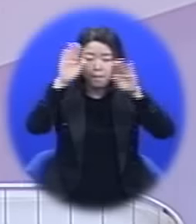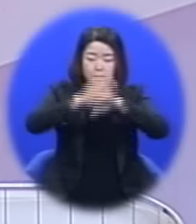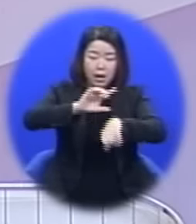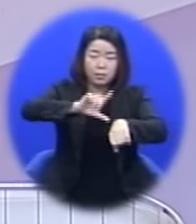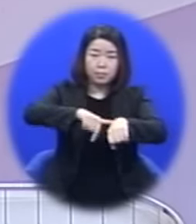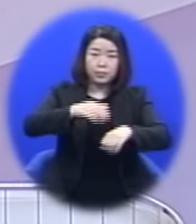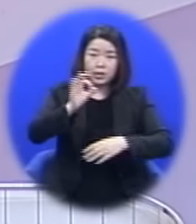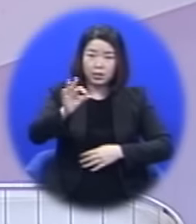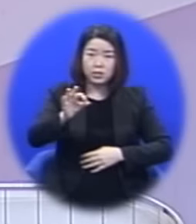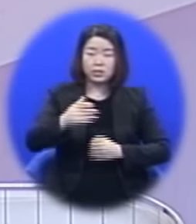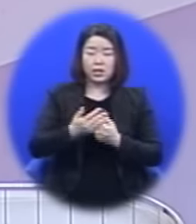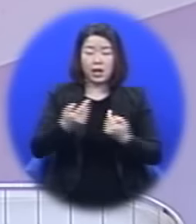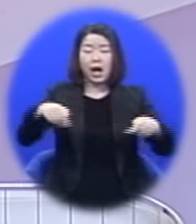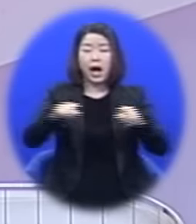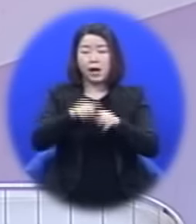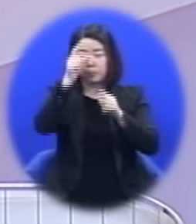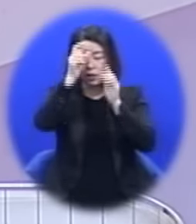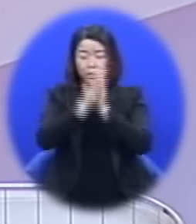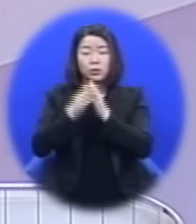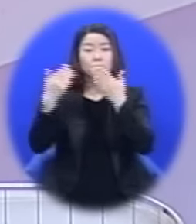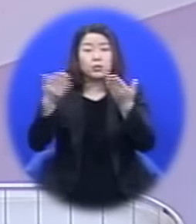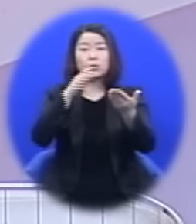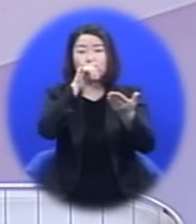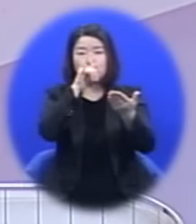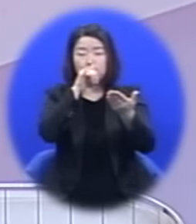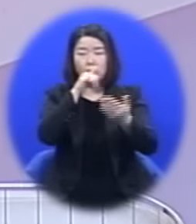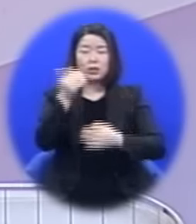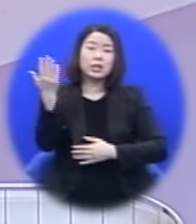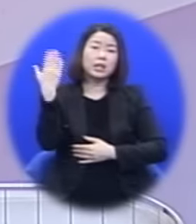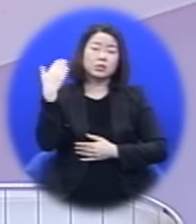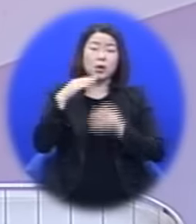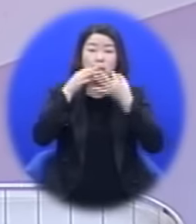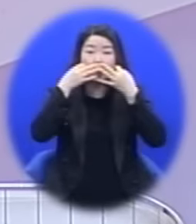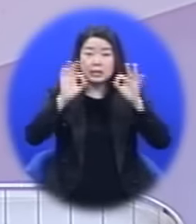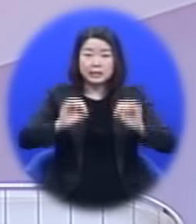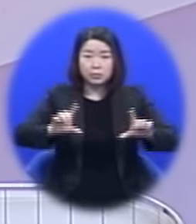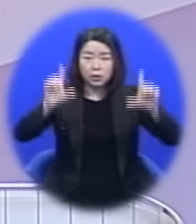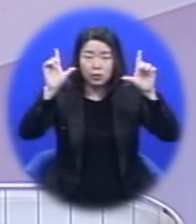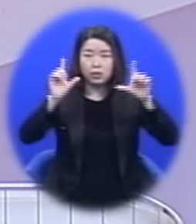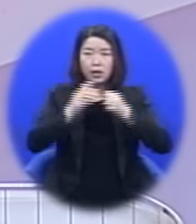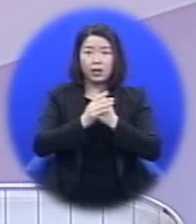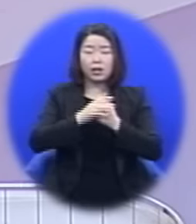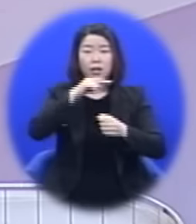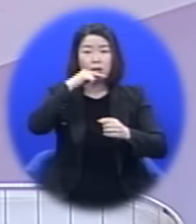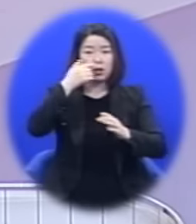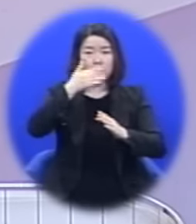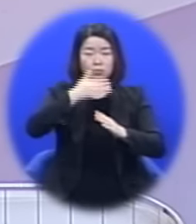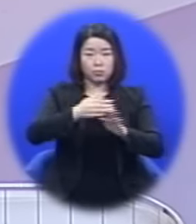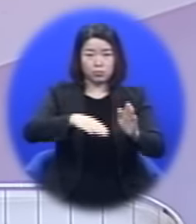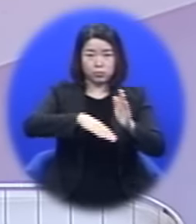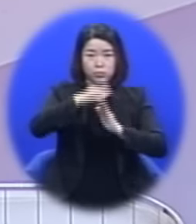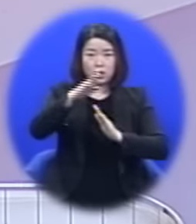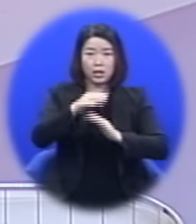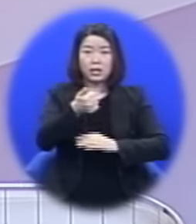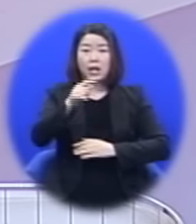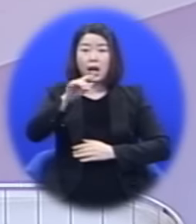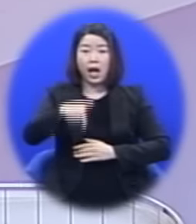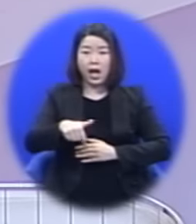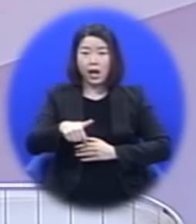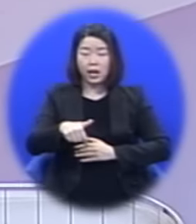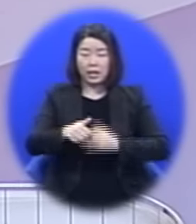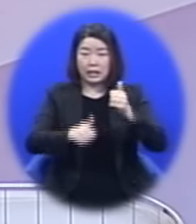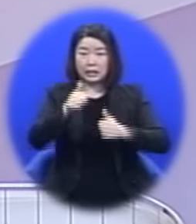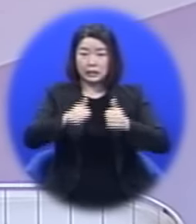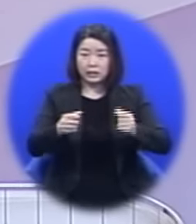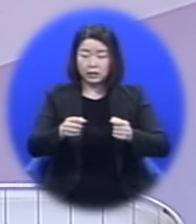기도합니다. 그런데 지난 금요일에 북한 핵실험 뉴스가 들렸습니다. 지금까지 핵실험